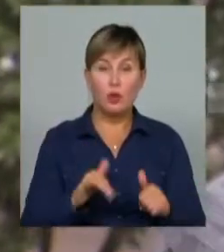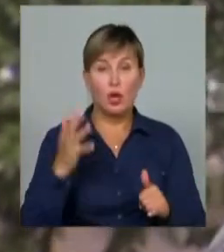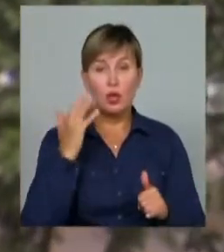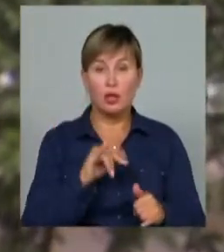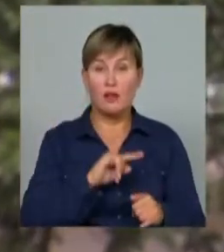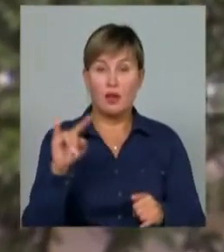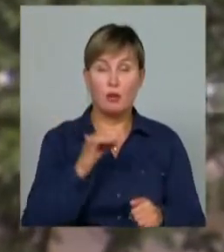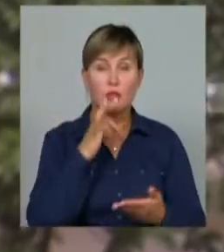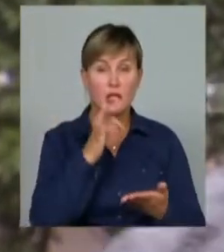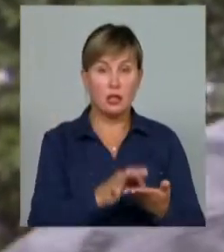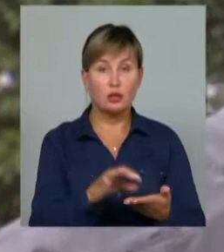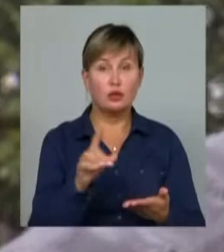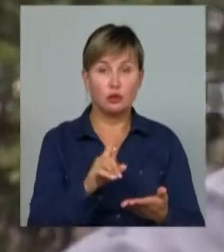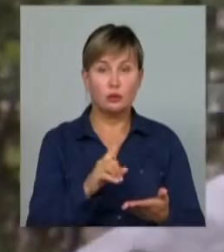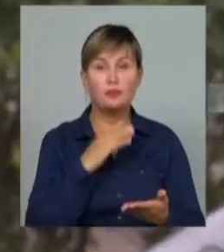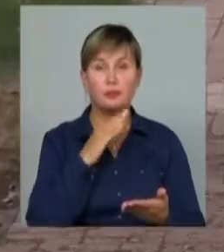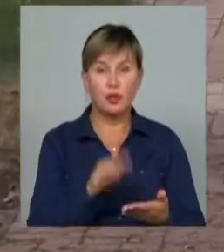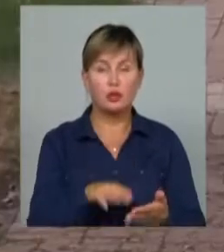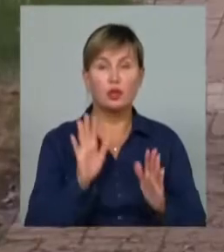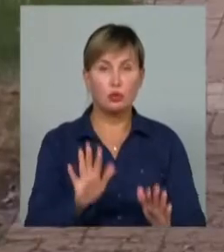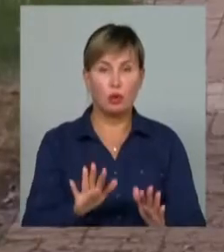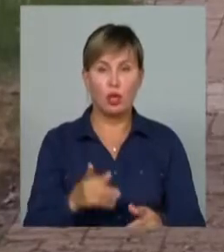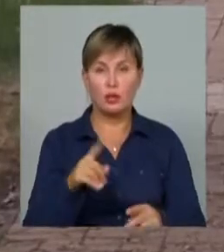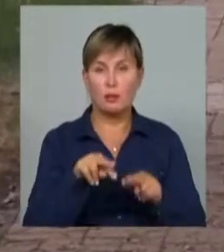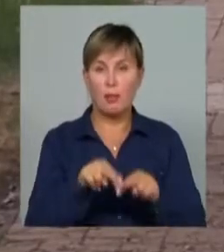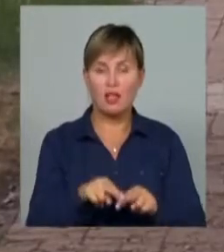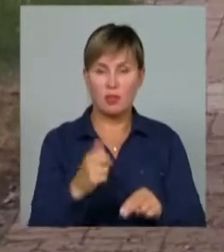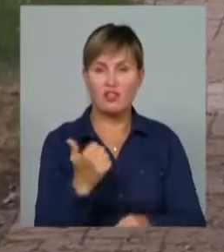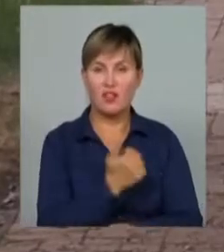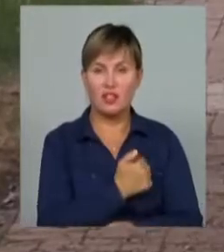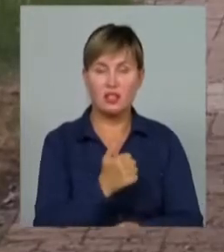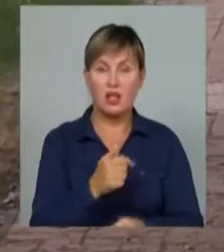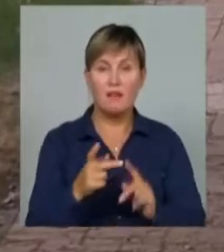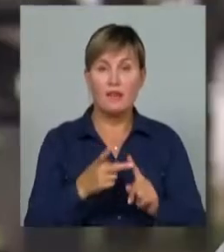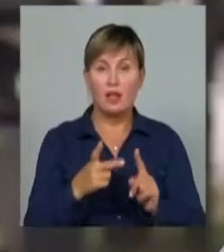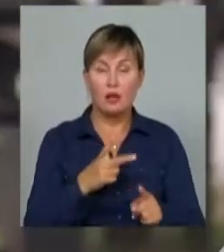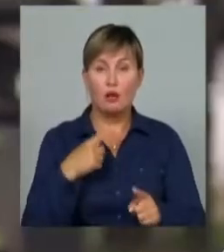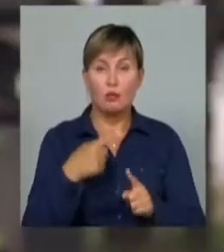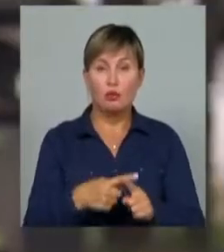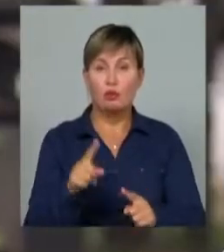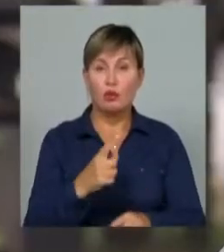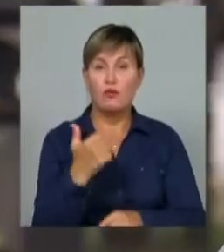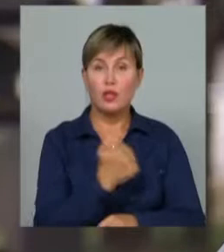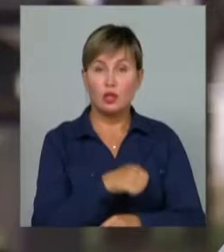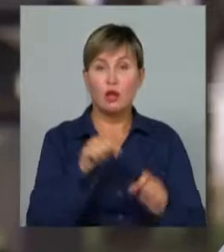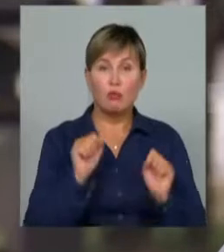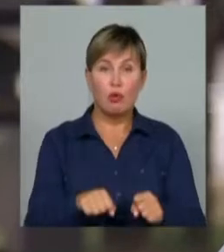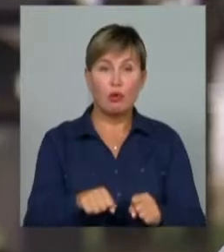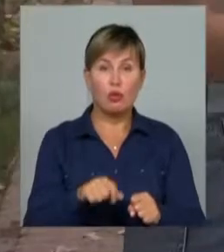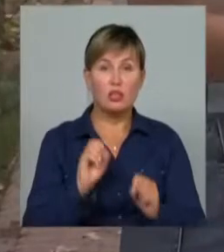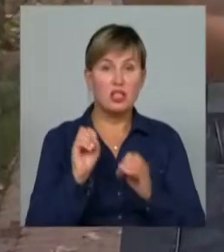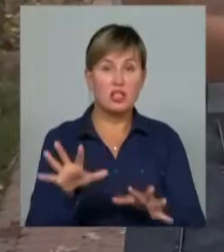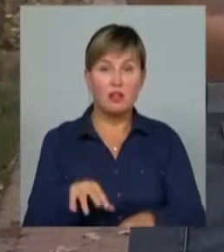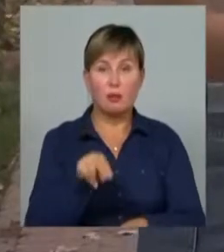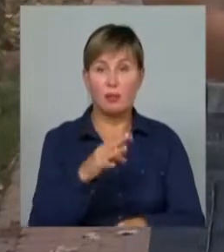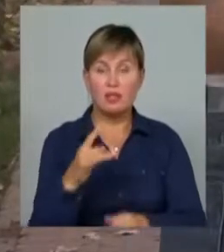в аэропорту ему сказали, что достаточно предъявить только паспорт вакцинации. А вторым плюсом стало то, что вакцинированные могут не сдавать